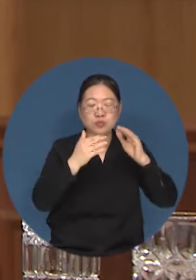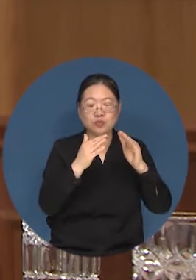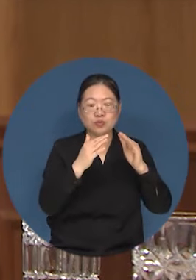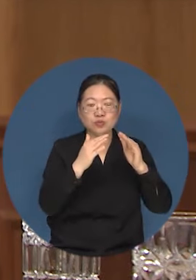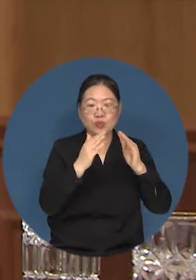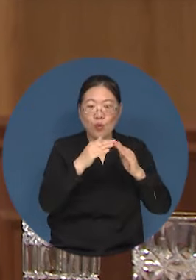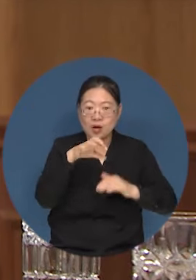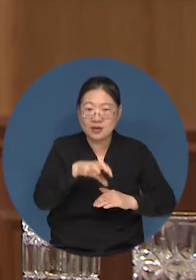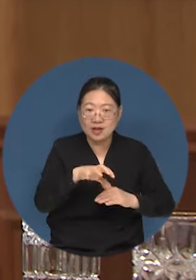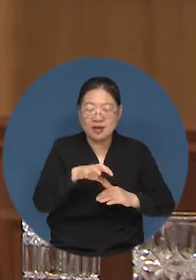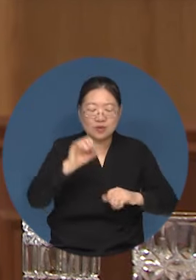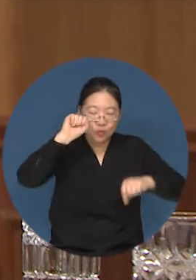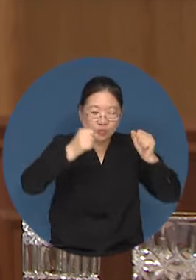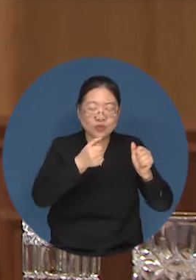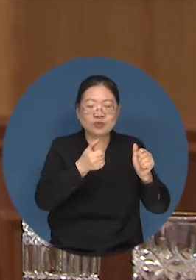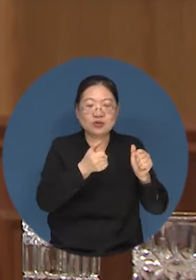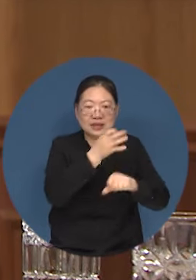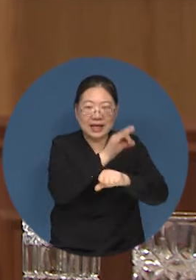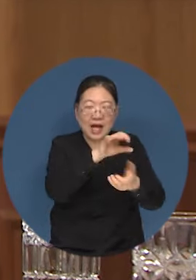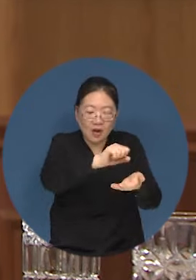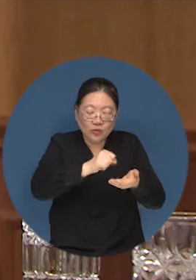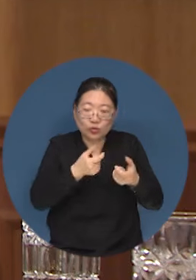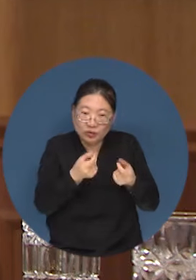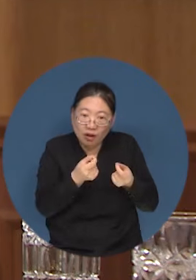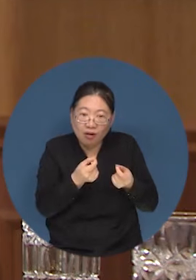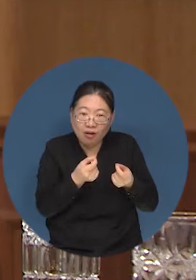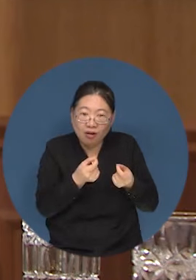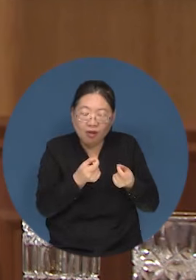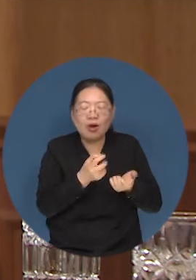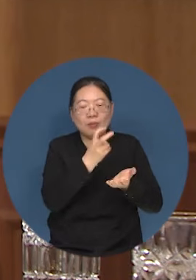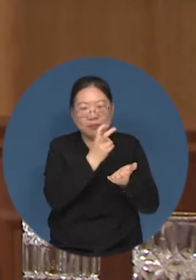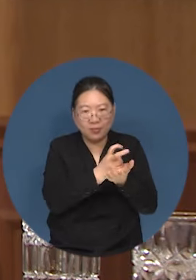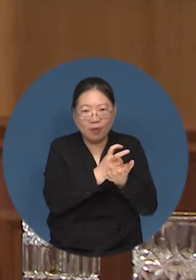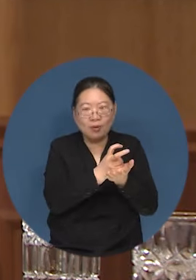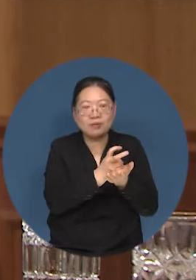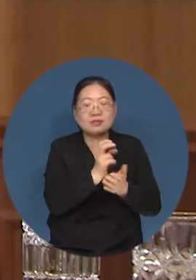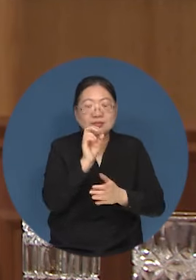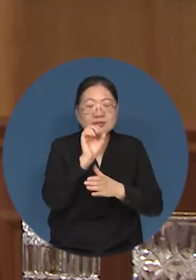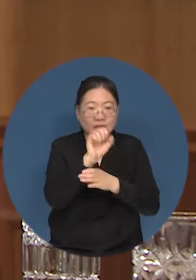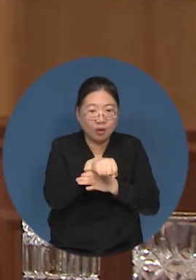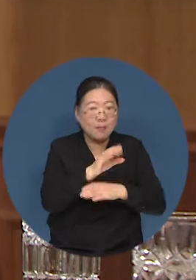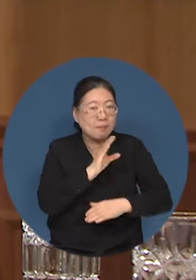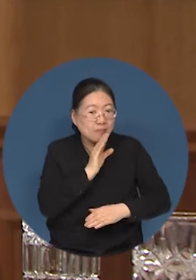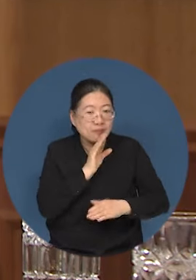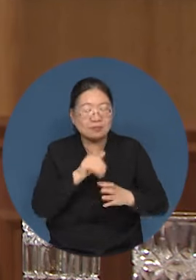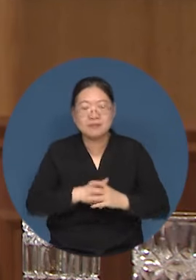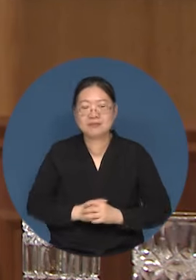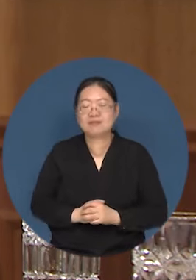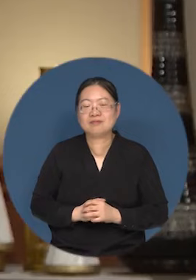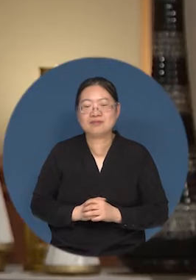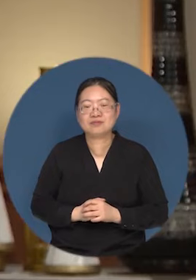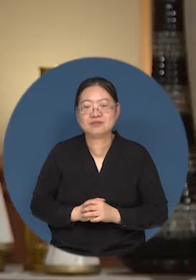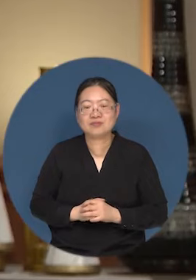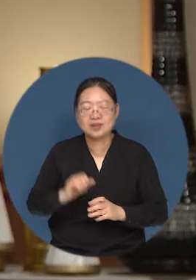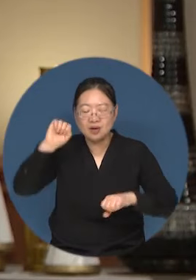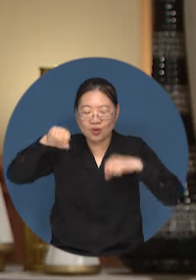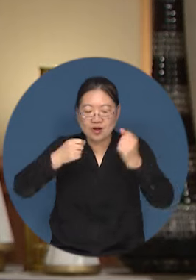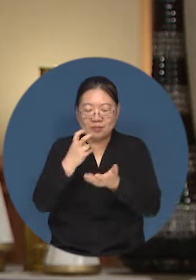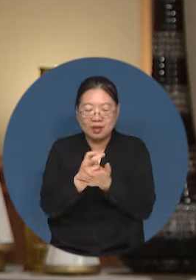외국에서 동물을 수입하듯이 그냥 그런 법적 개념으로 합법이 되는 거로군요. 네. 지금 또 이제